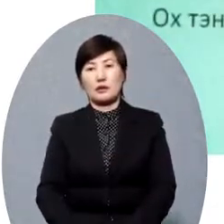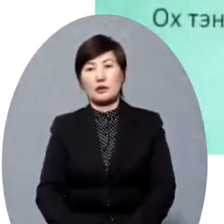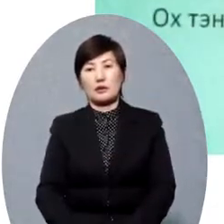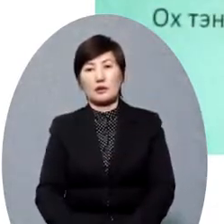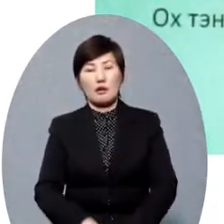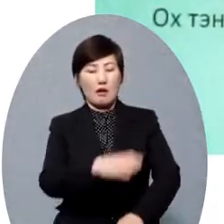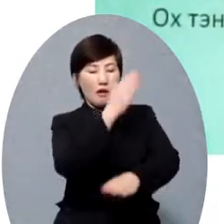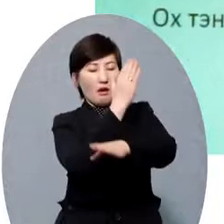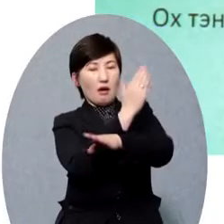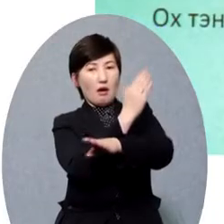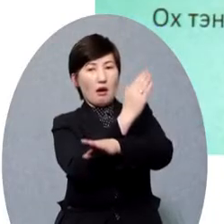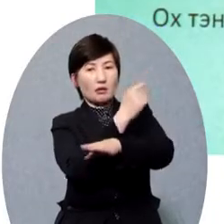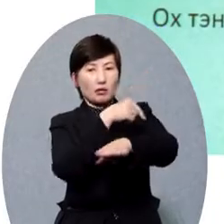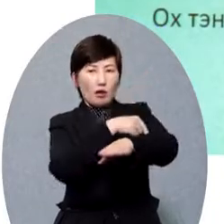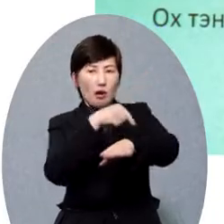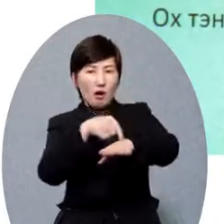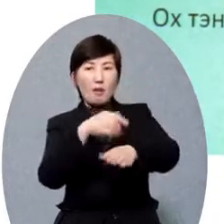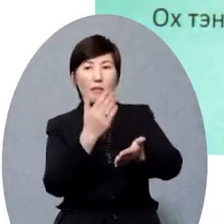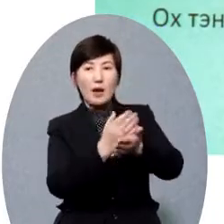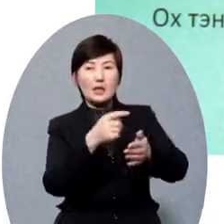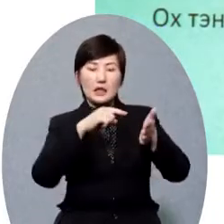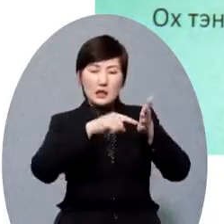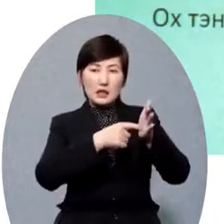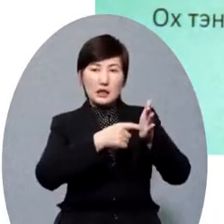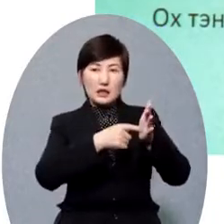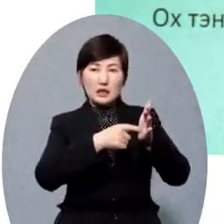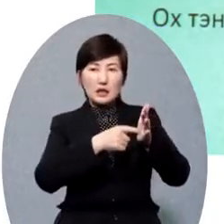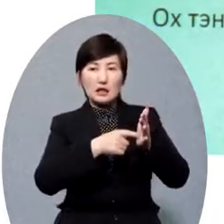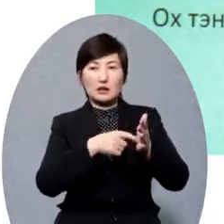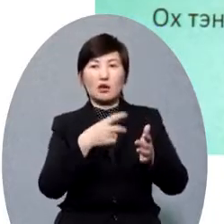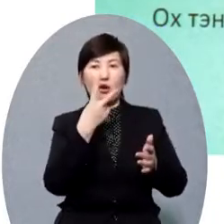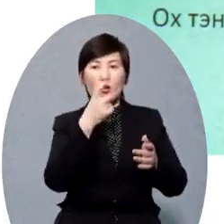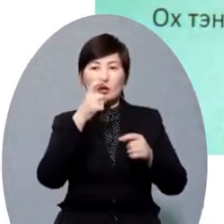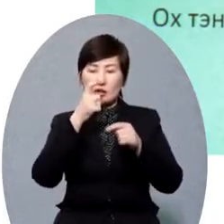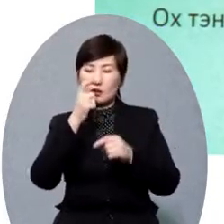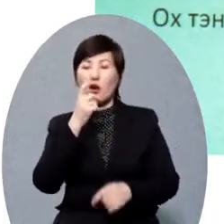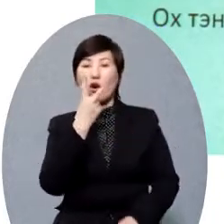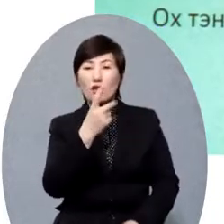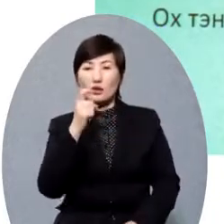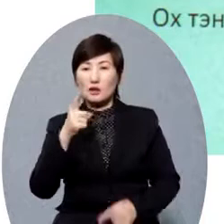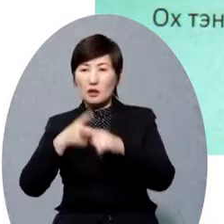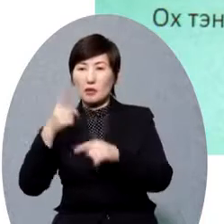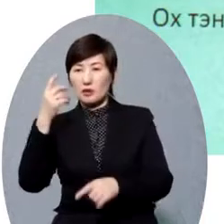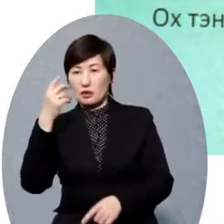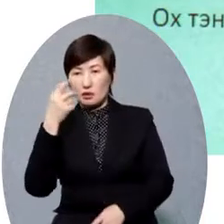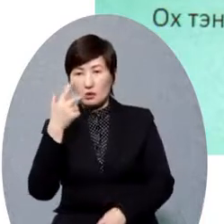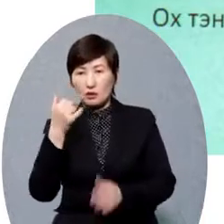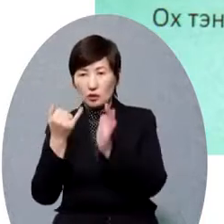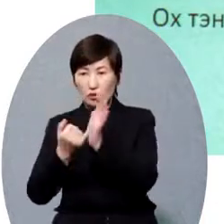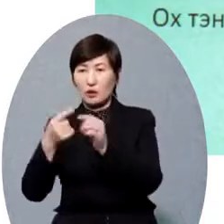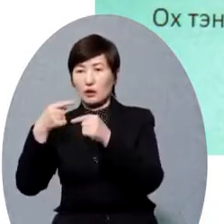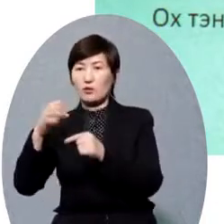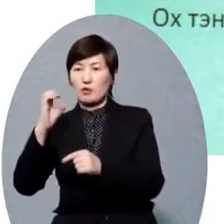Ox тэнхлийг огтлох цэг нь y тэнцүү 0-ыг орлуулахад 2x дээр нэмэх нь 6 тэнцүү тэг гэдгээс